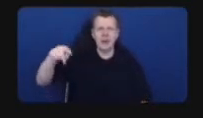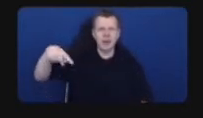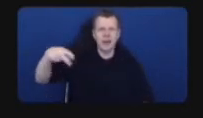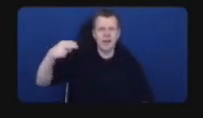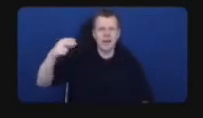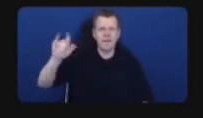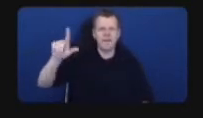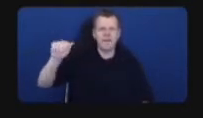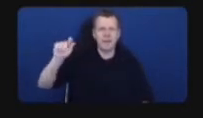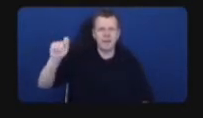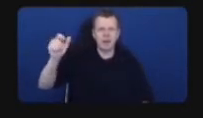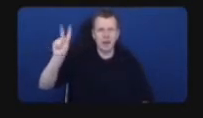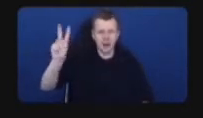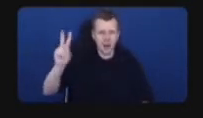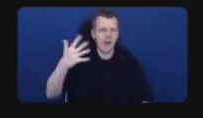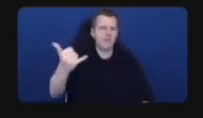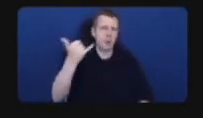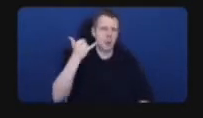写到